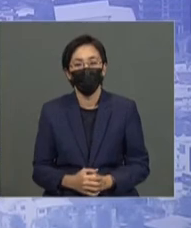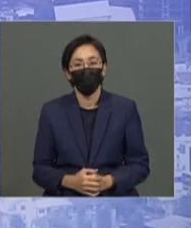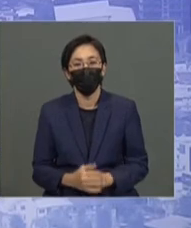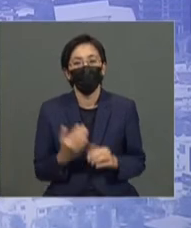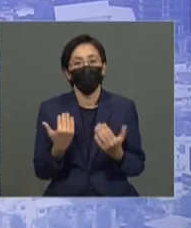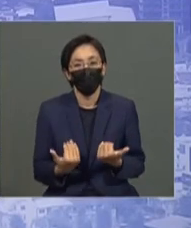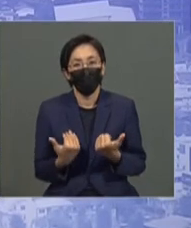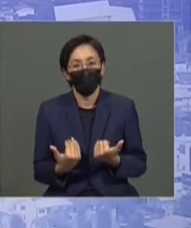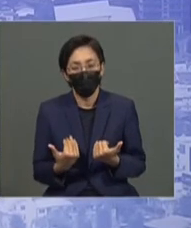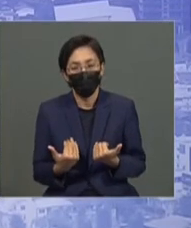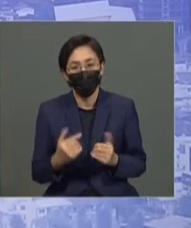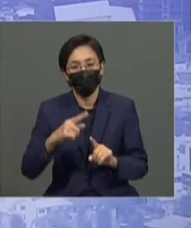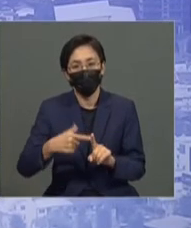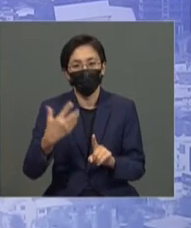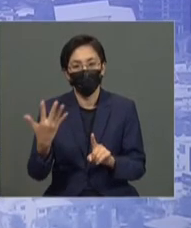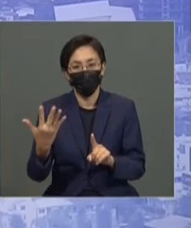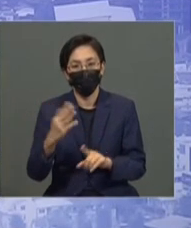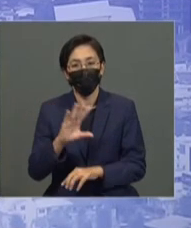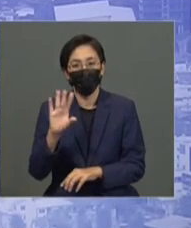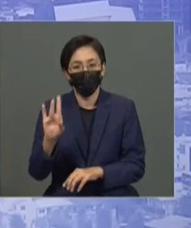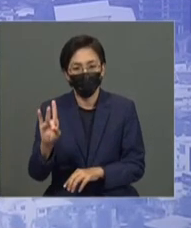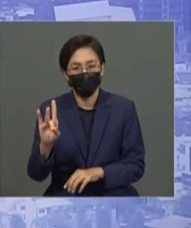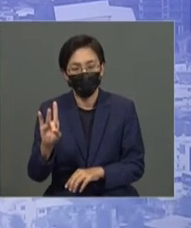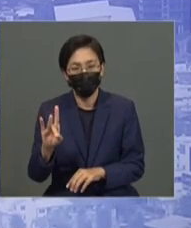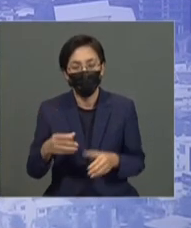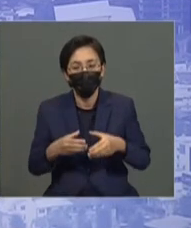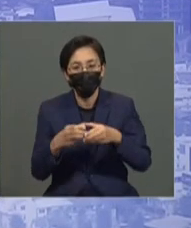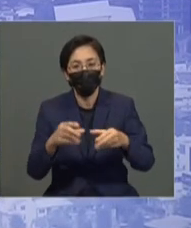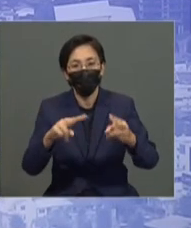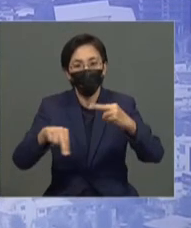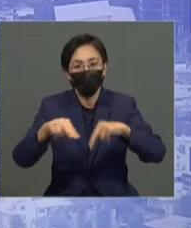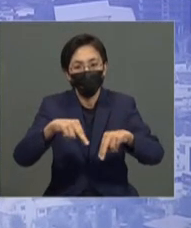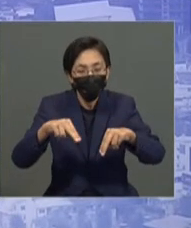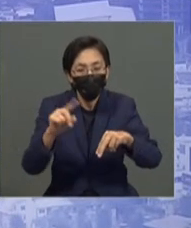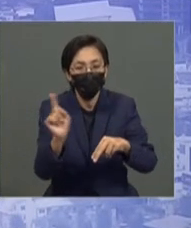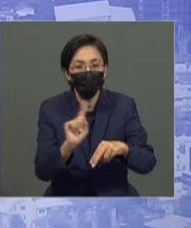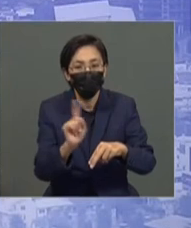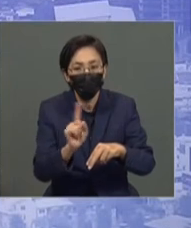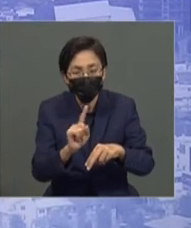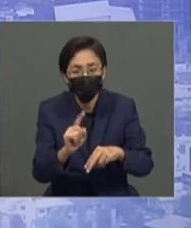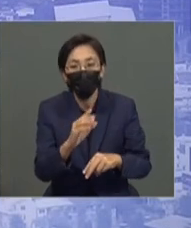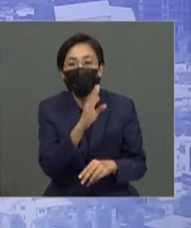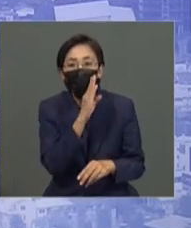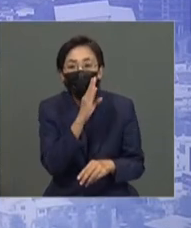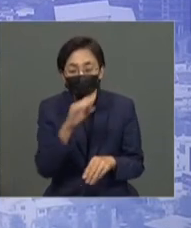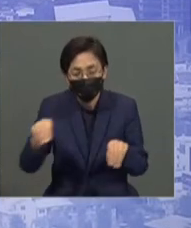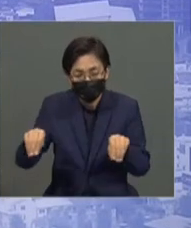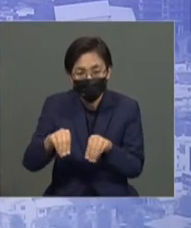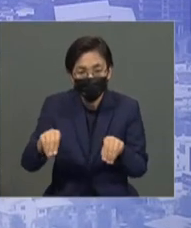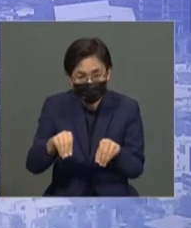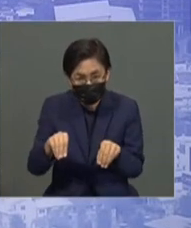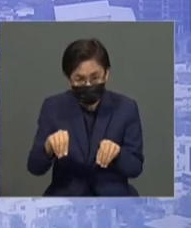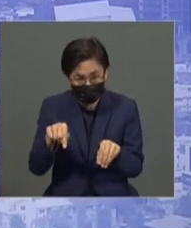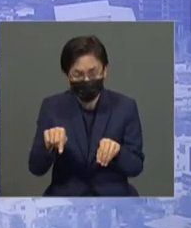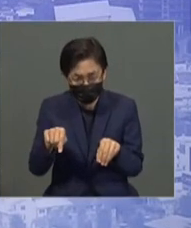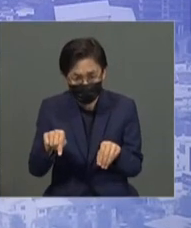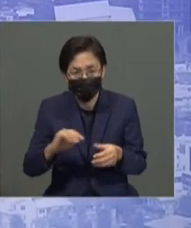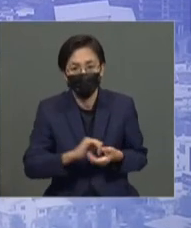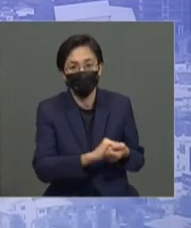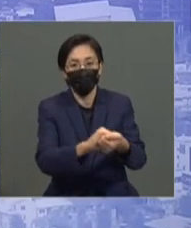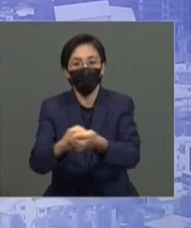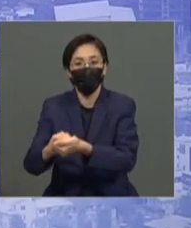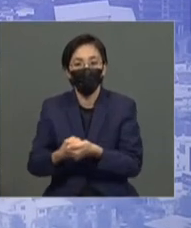วันนี้ค่ะ8พฤษภาคมจะมีการลงตรวจที่ไหนบ้างนะคะถ้าท่านอยู่ในบริเวณนี้ขอให้ร่วม